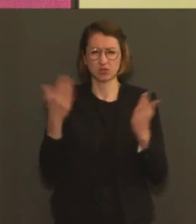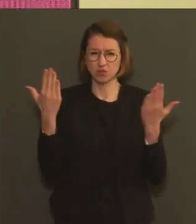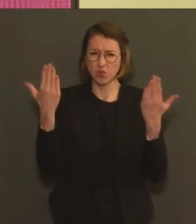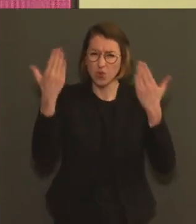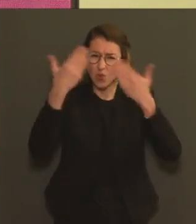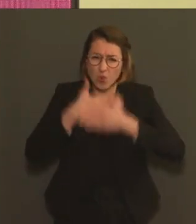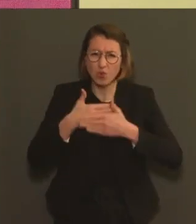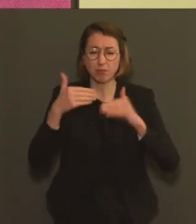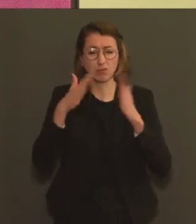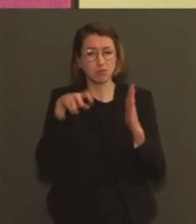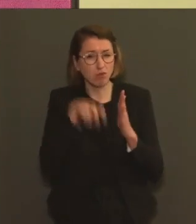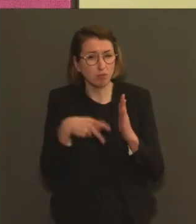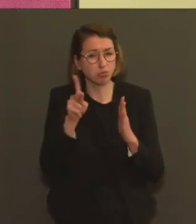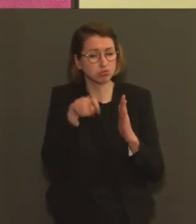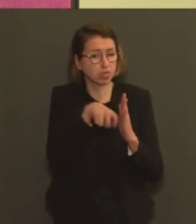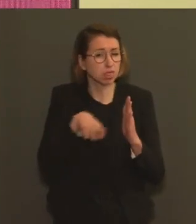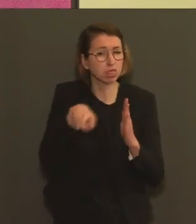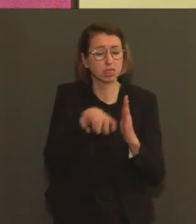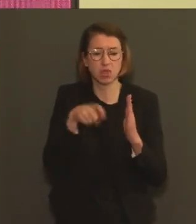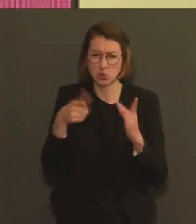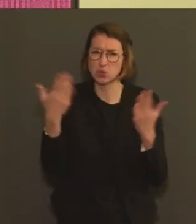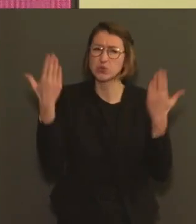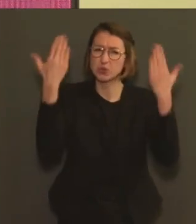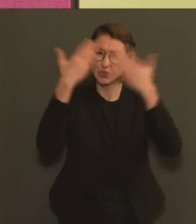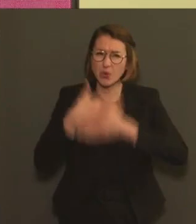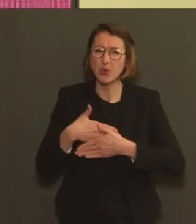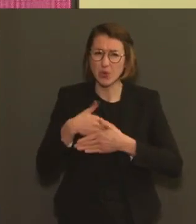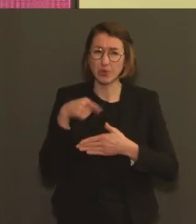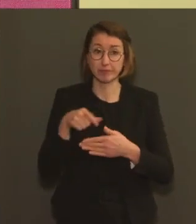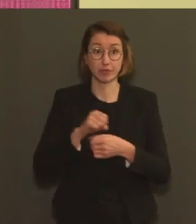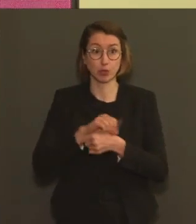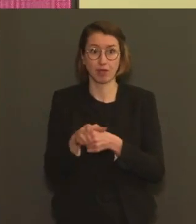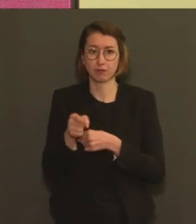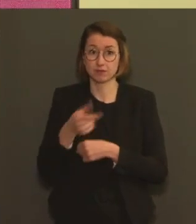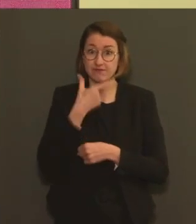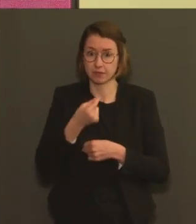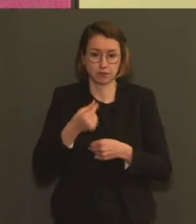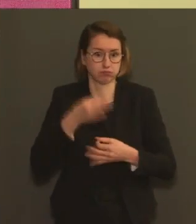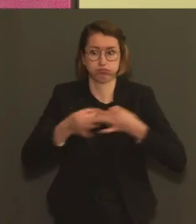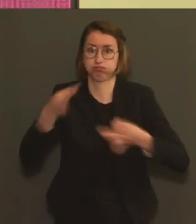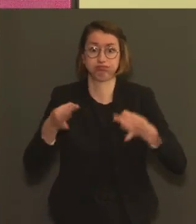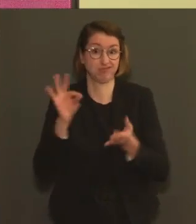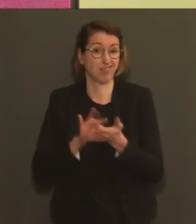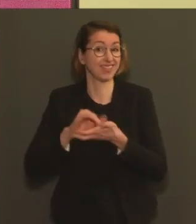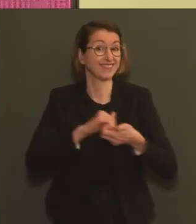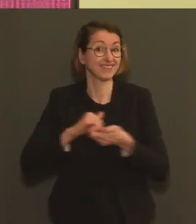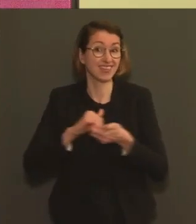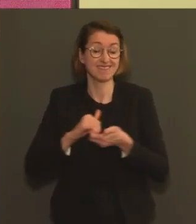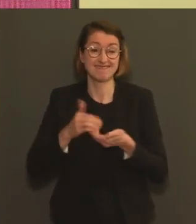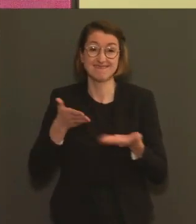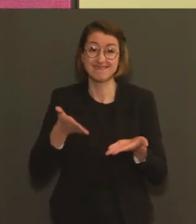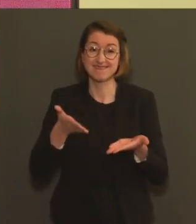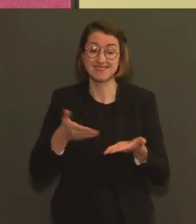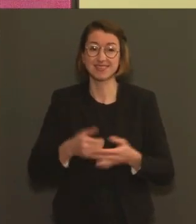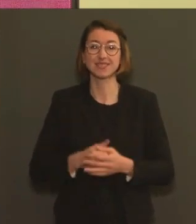et pendant laquelle la pandémie a des conditions favorables pour éventuellement progresser. Pour l'instant,